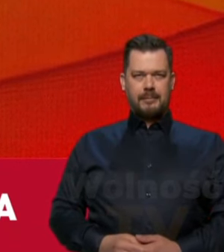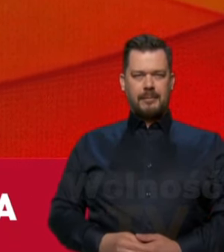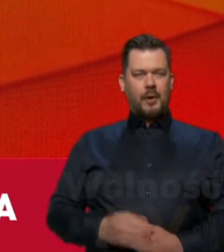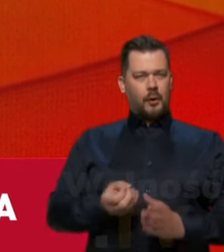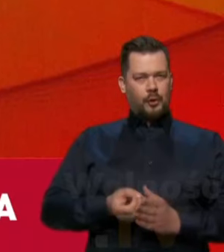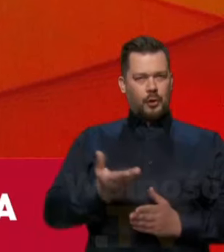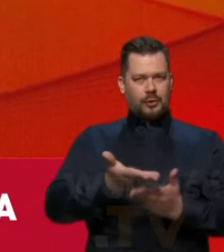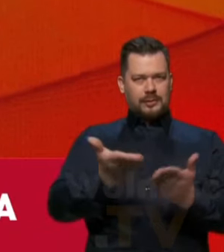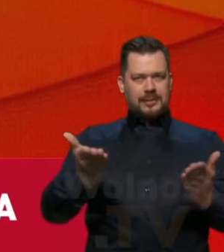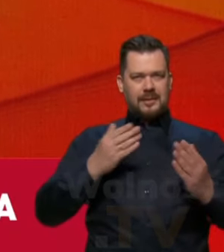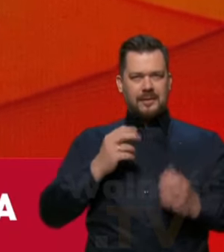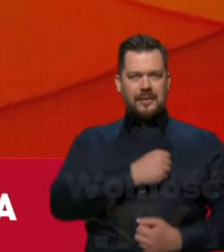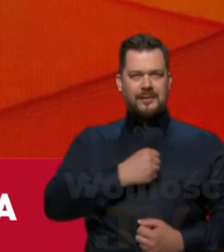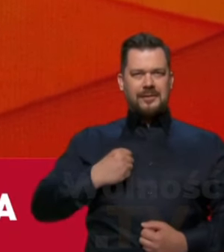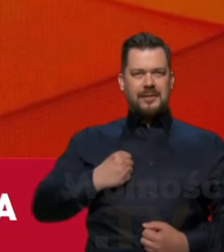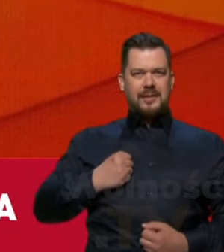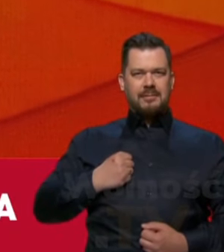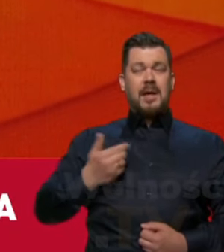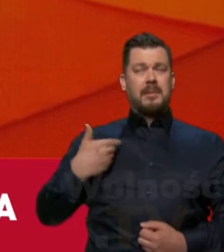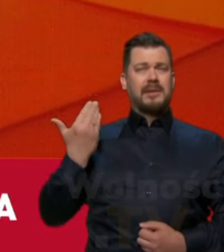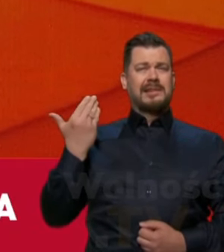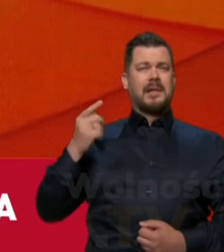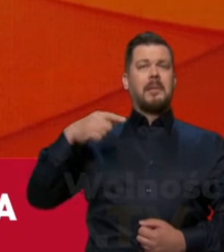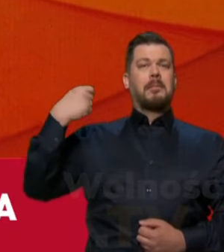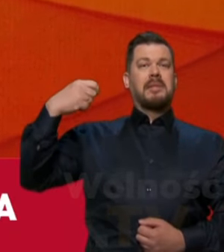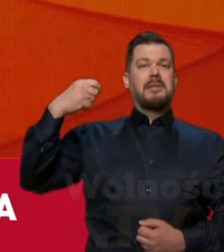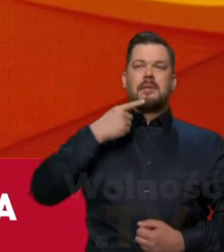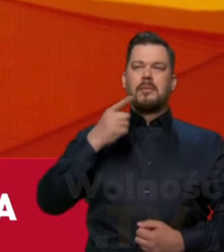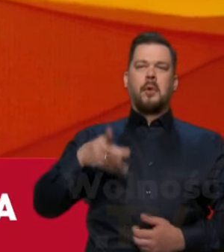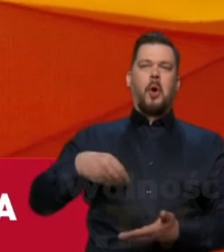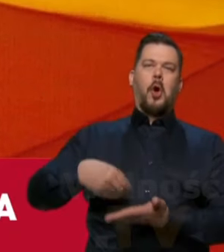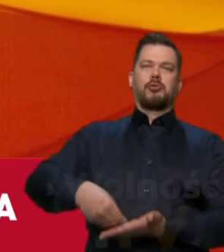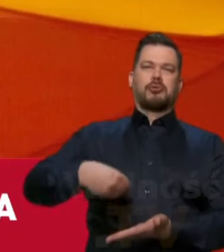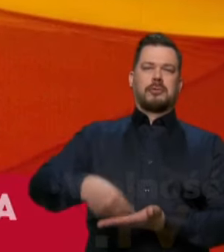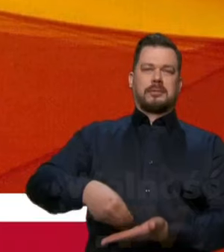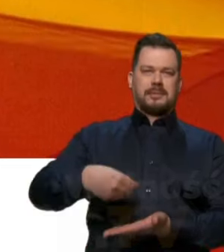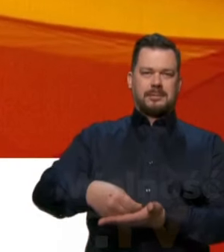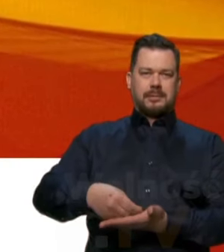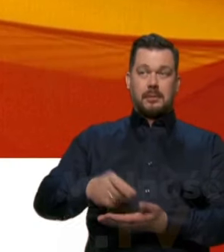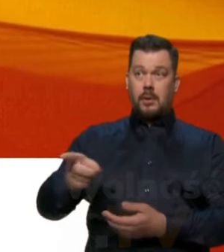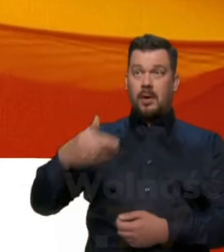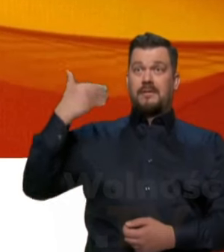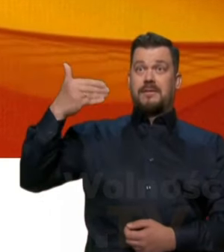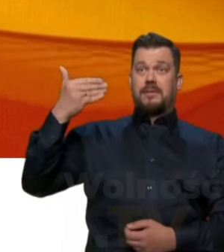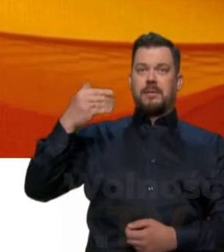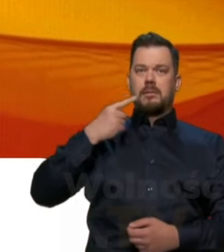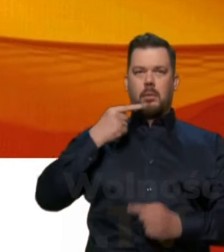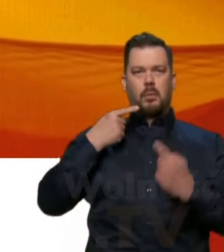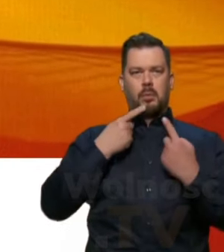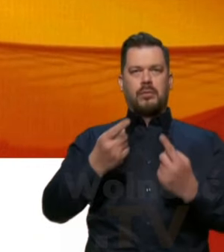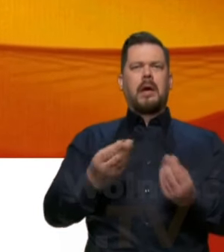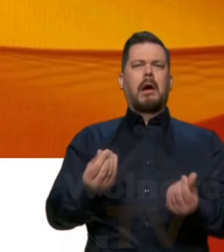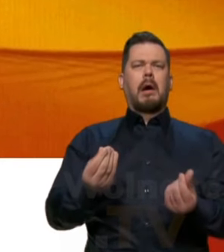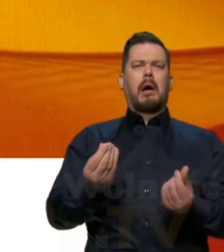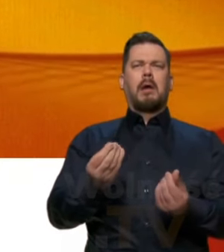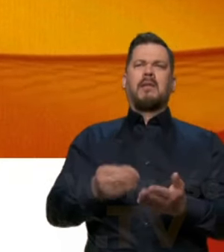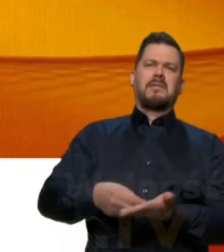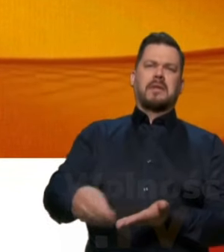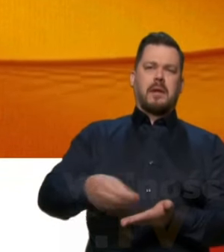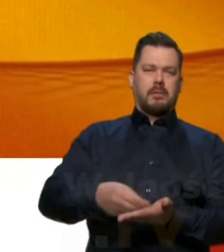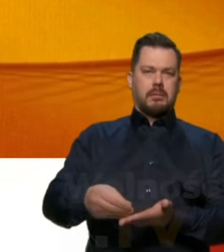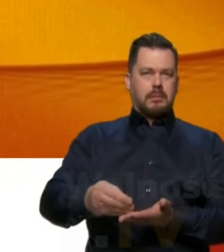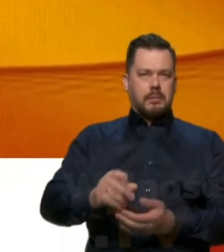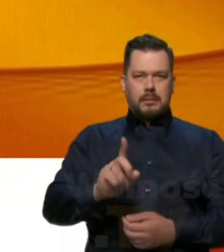Drodzy warszawiacy, dotychczasowy prezydent uważa edukację za koszt i nawet w trakcie swojego wystąpienia podał kwotę, jaka go kosztuje. Dla